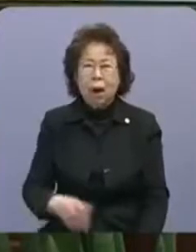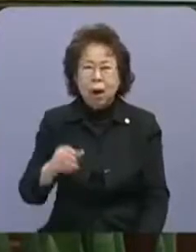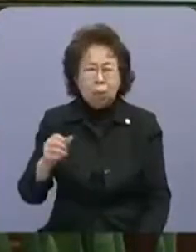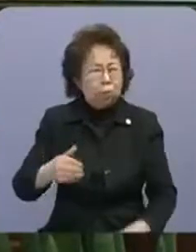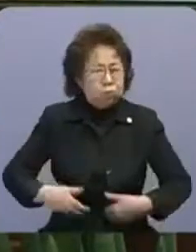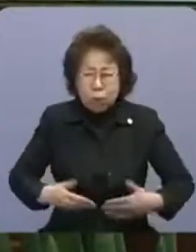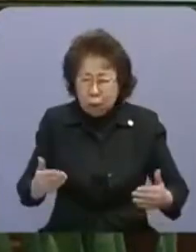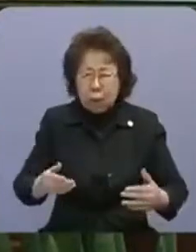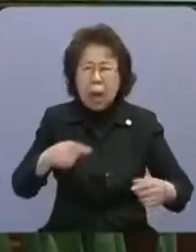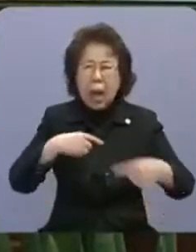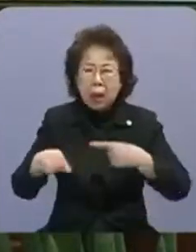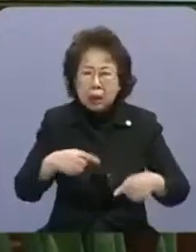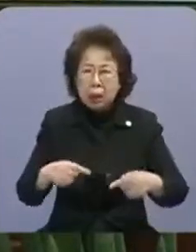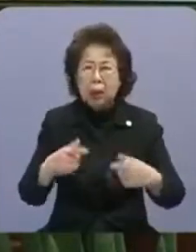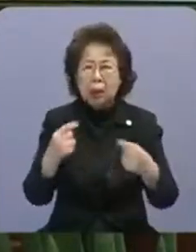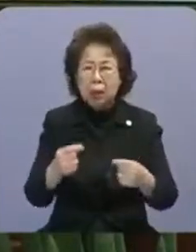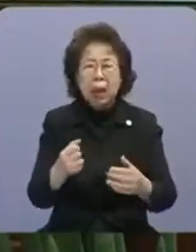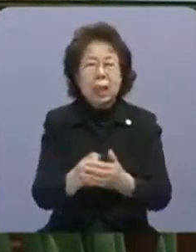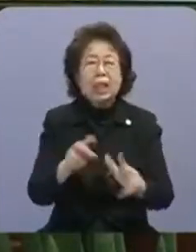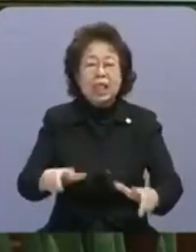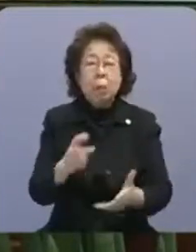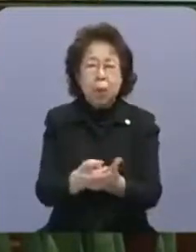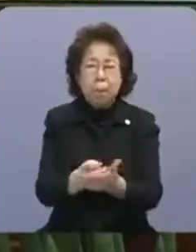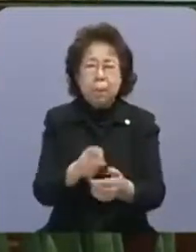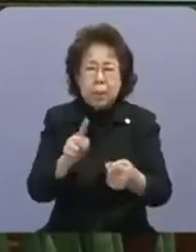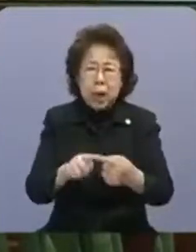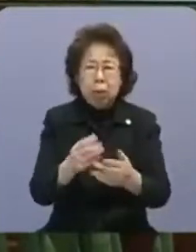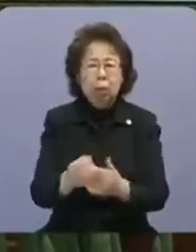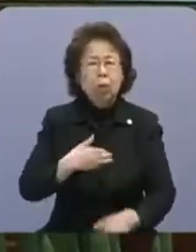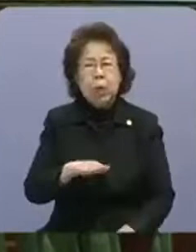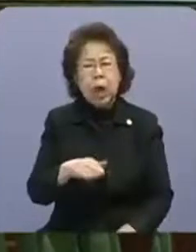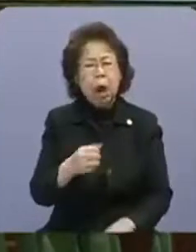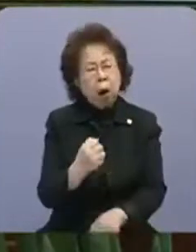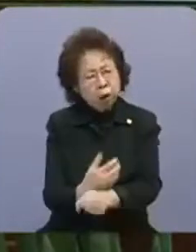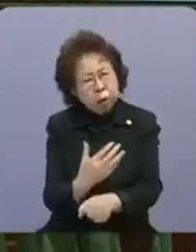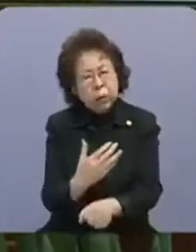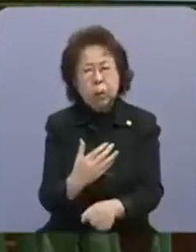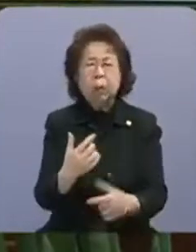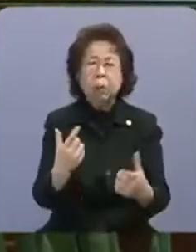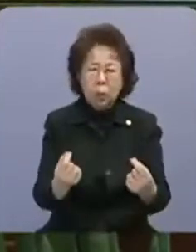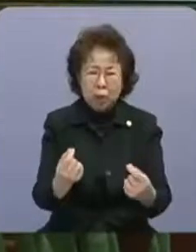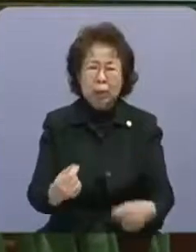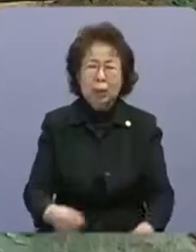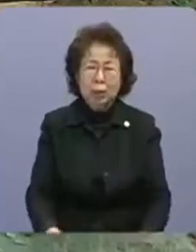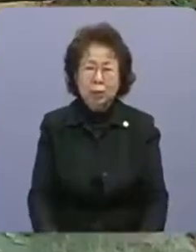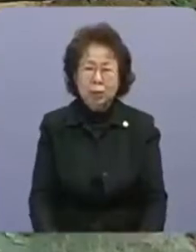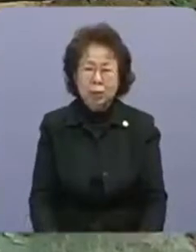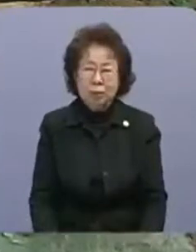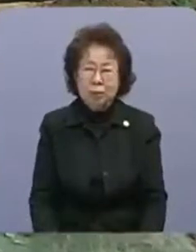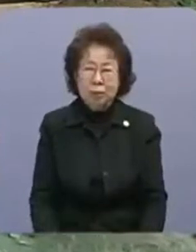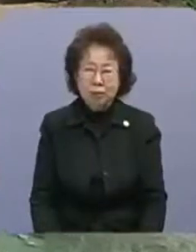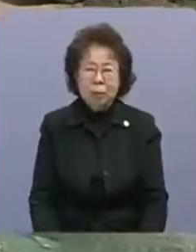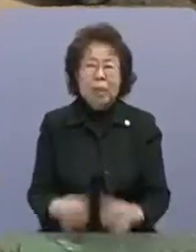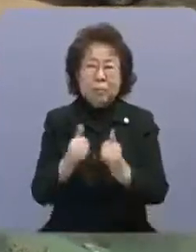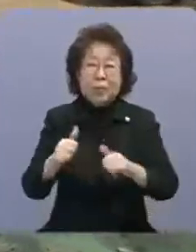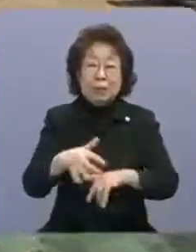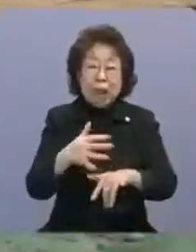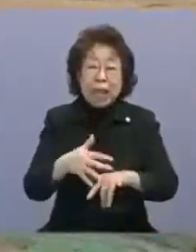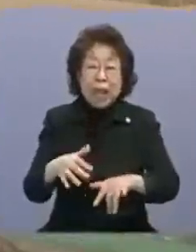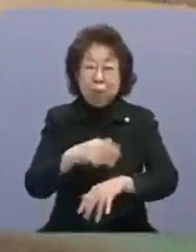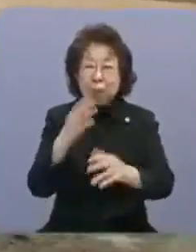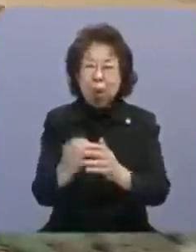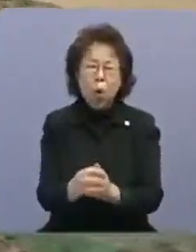있고 했어 어 현행 법석 어려워질 수 없는 상황이었다 이래 보십니다 그것은 시민사회의 중심으로